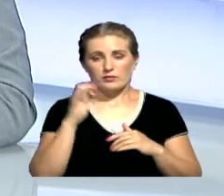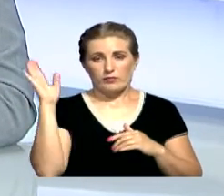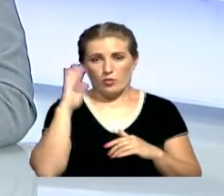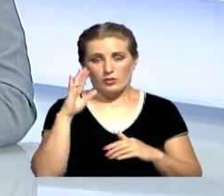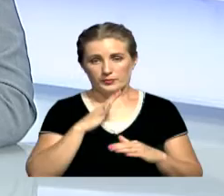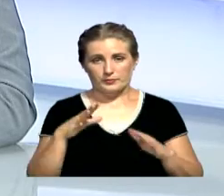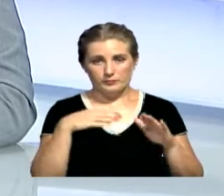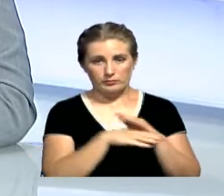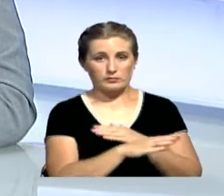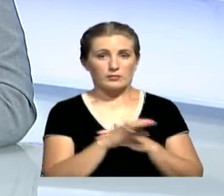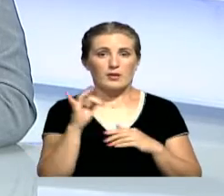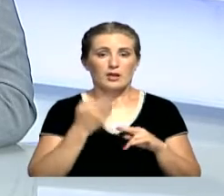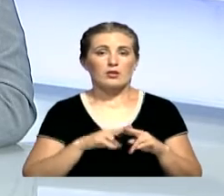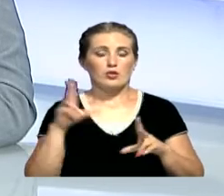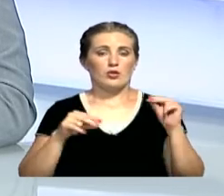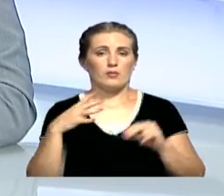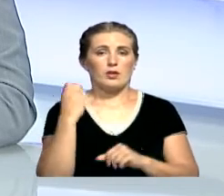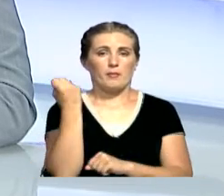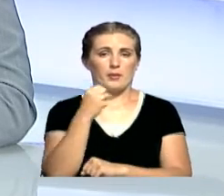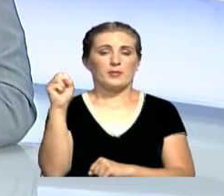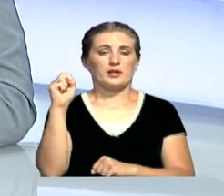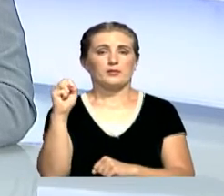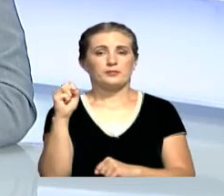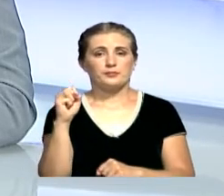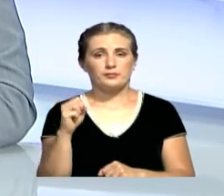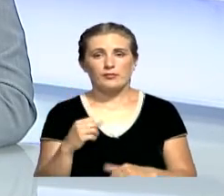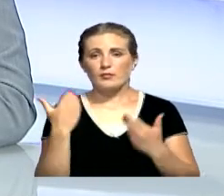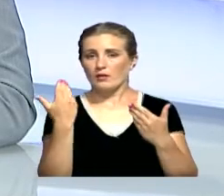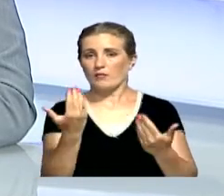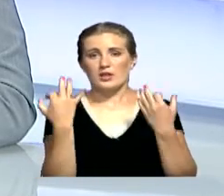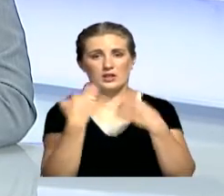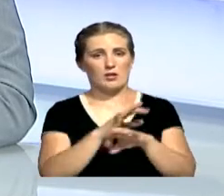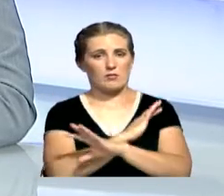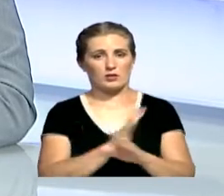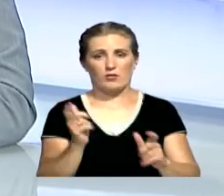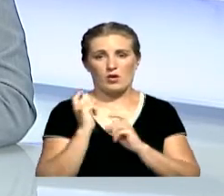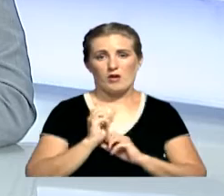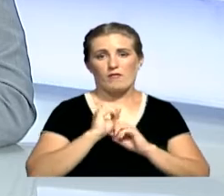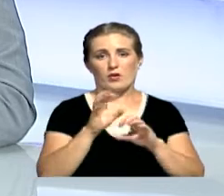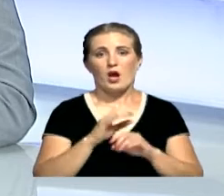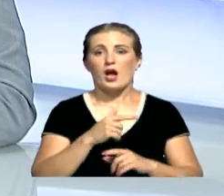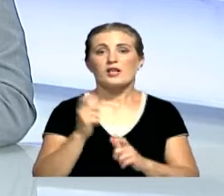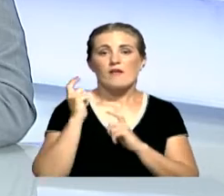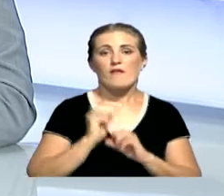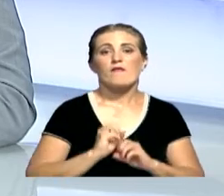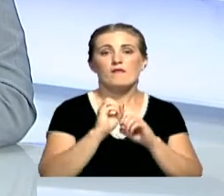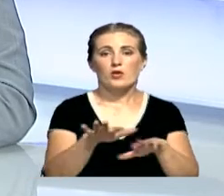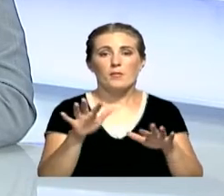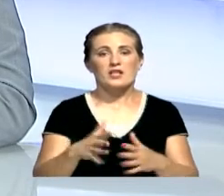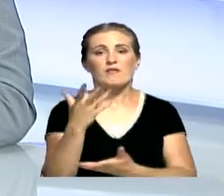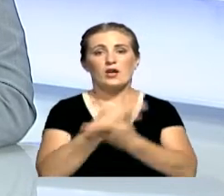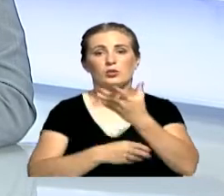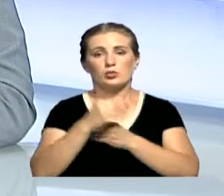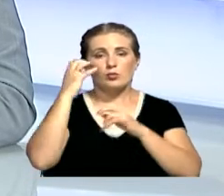безусловно это была победа это была определенная победы им не позволили выгрузится и закрепи они выгрузили феодосийском порту